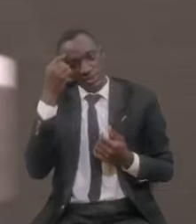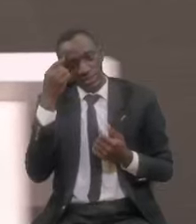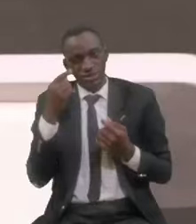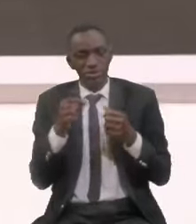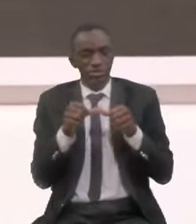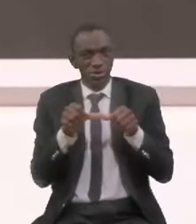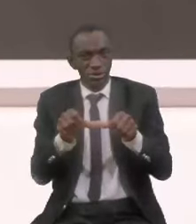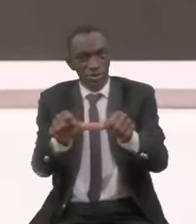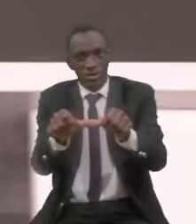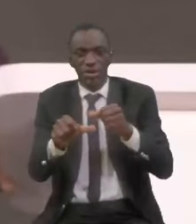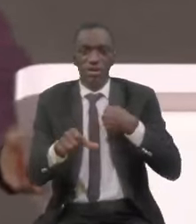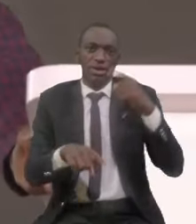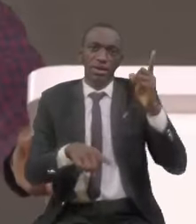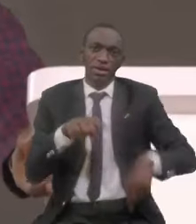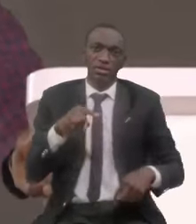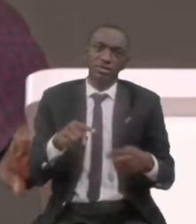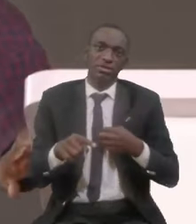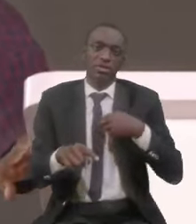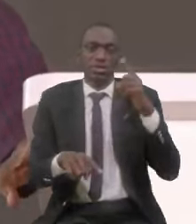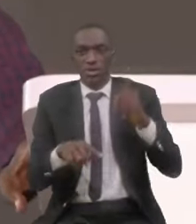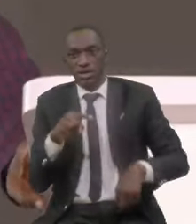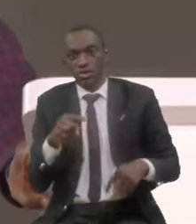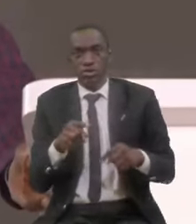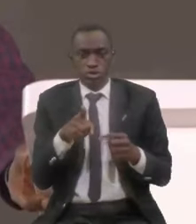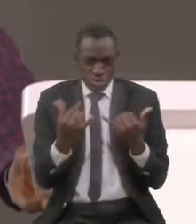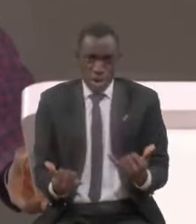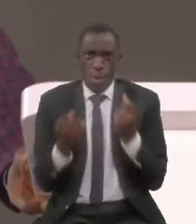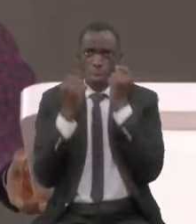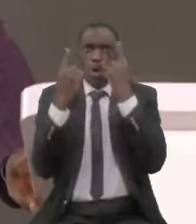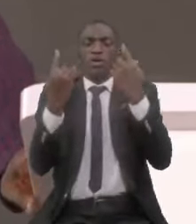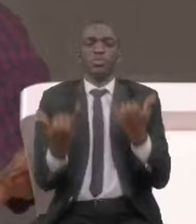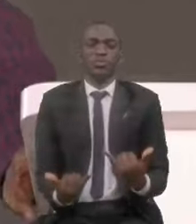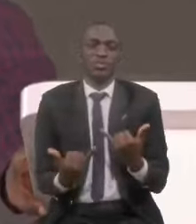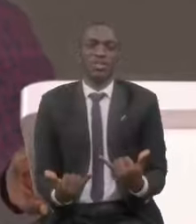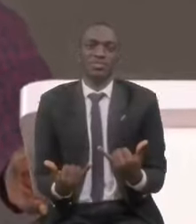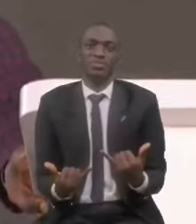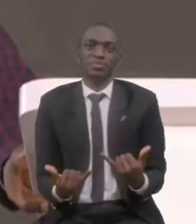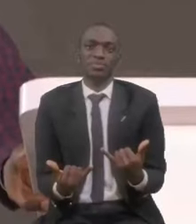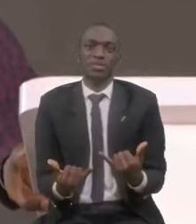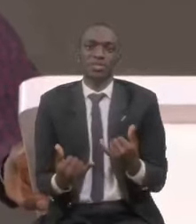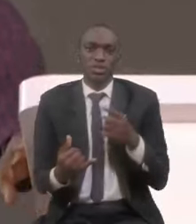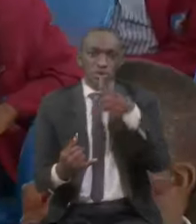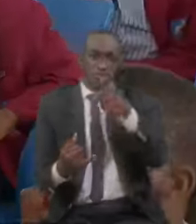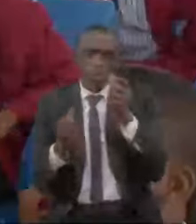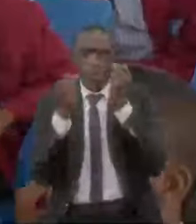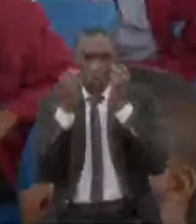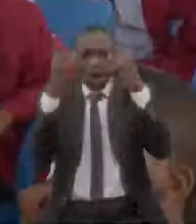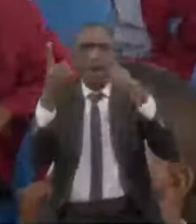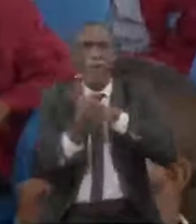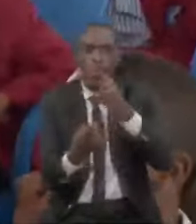en toi, et au lieu de continuer à dire, je ne peux pas, tu te réveilles aujourd'hui. Je dis, tu te réveilles